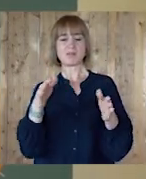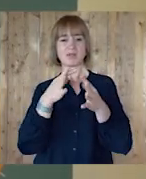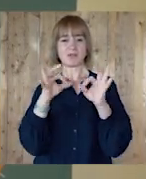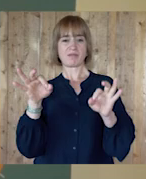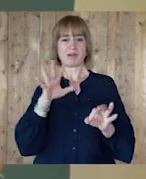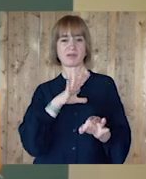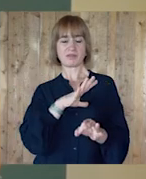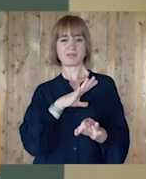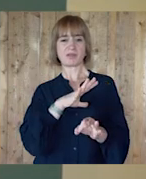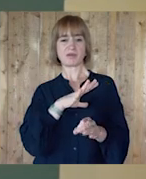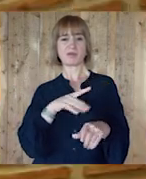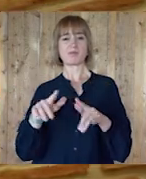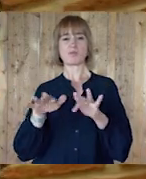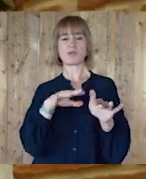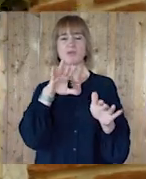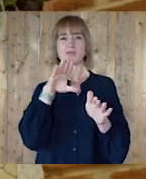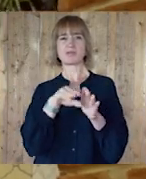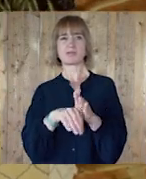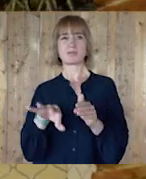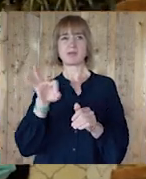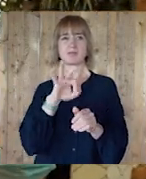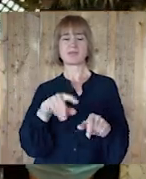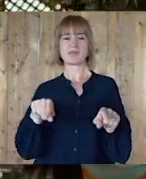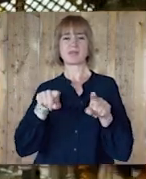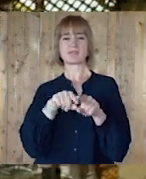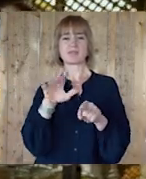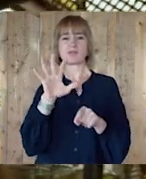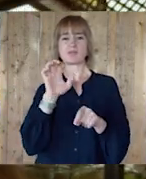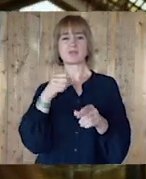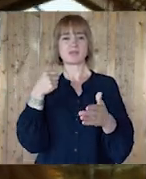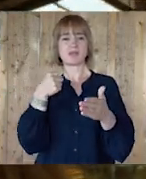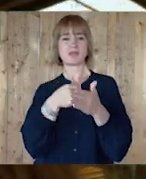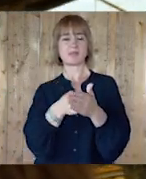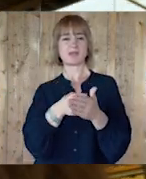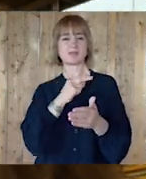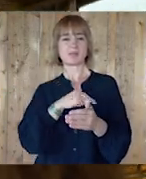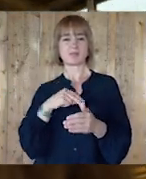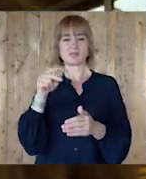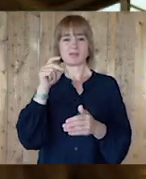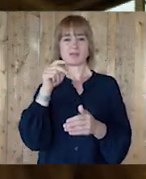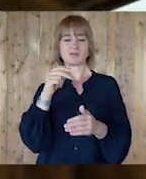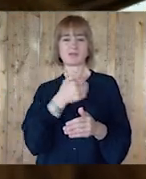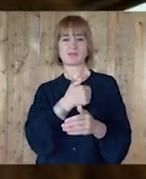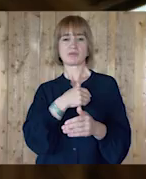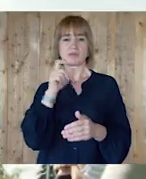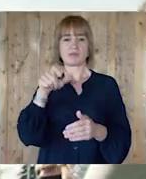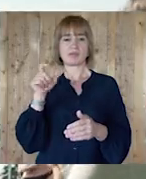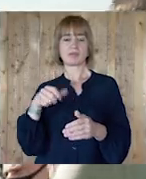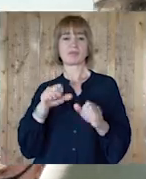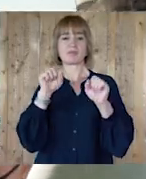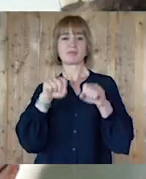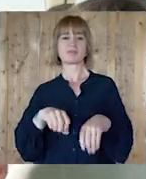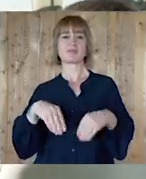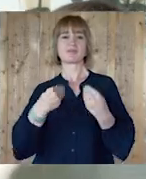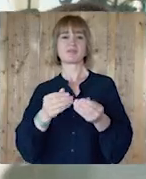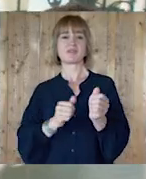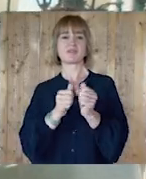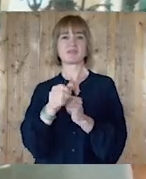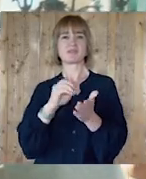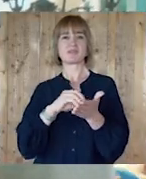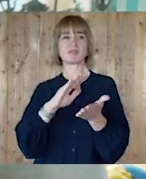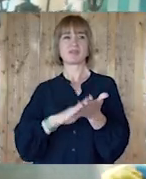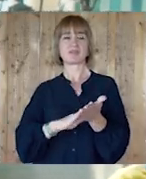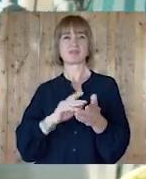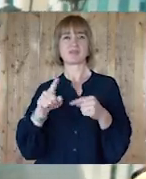და რაოდენობრივად 1000-ზე მეტი ვაკანსია იყო წარმოდგენილი ღონისძიებაზე და ასევე 500-მდე სამუშაოს მაძიებელს